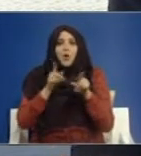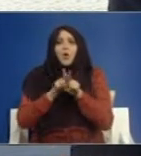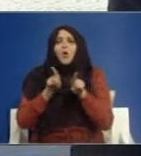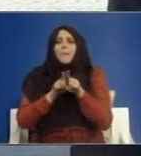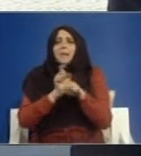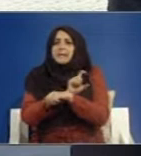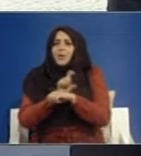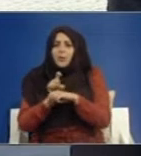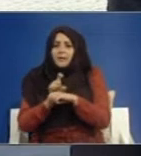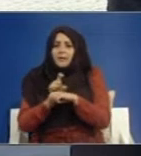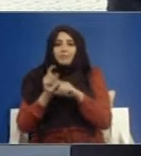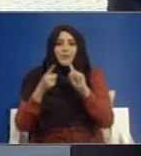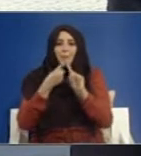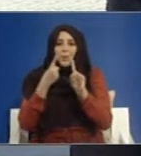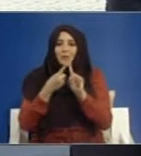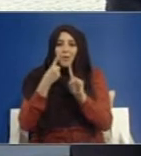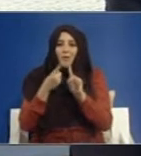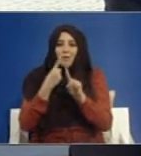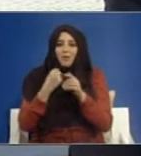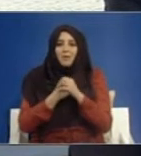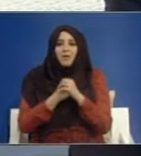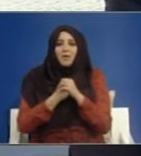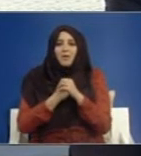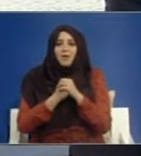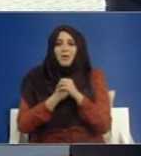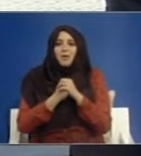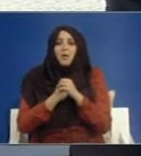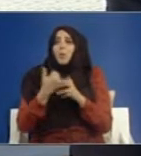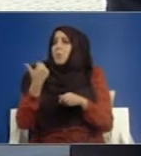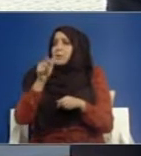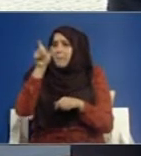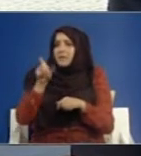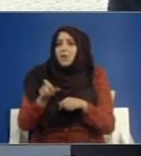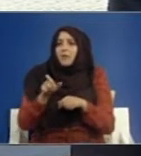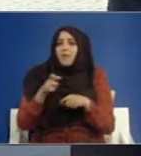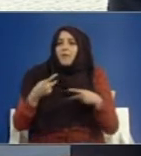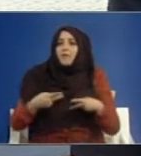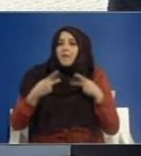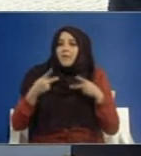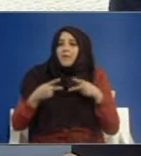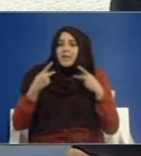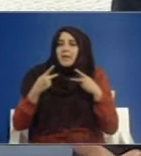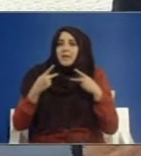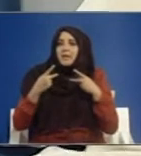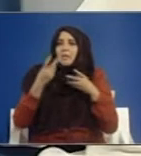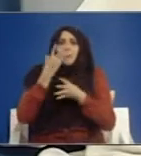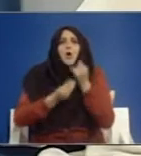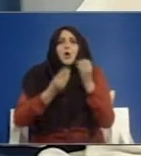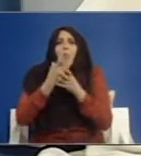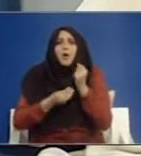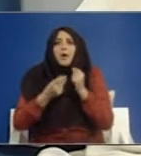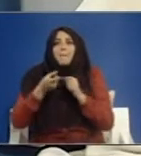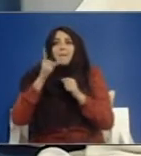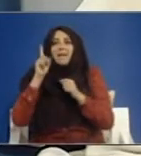الوقاية شيء مهم جدا. قدر الإنسان يعيش على الحرمان، لكنه يخشى أن يقع في